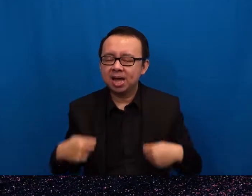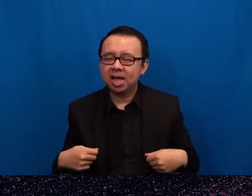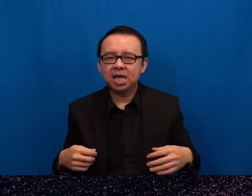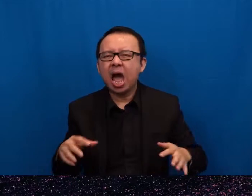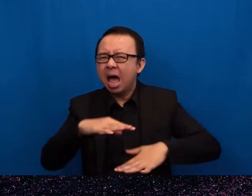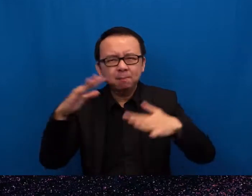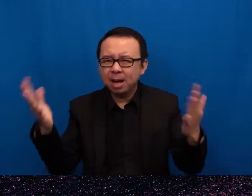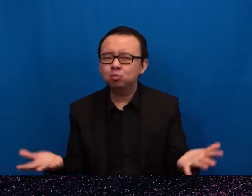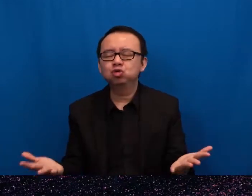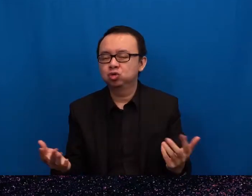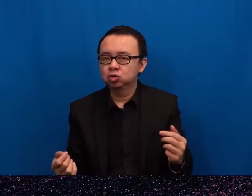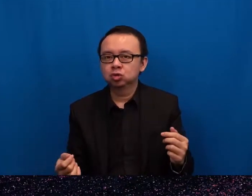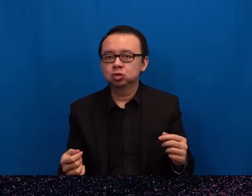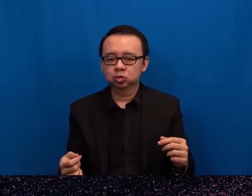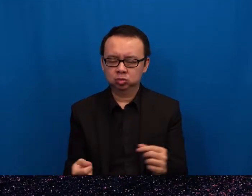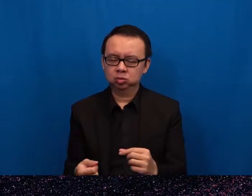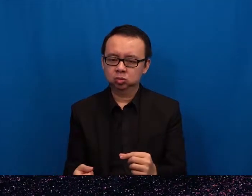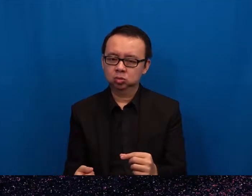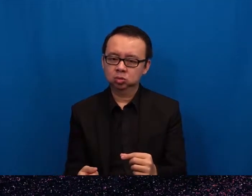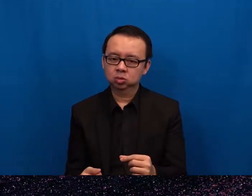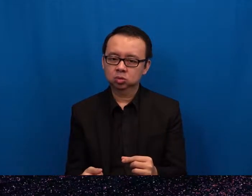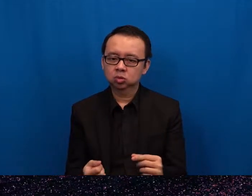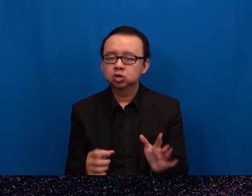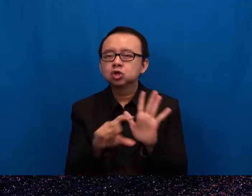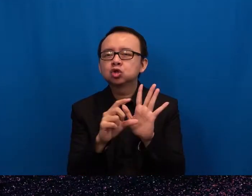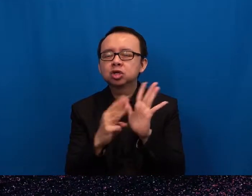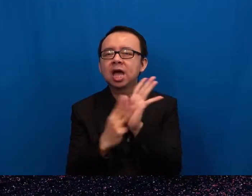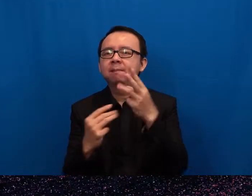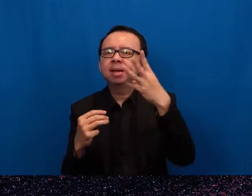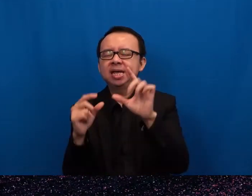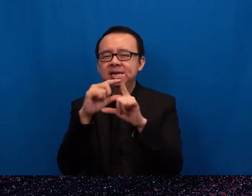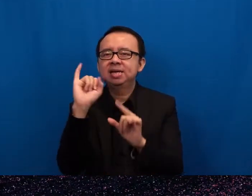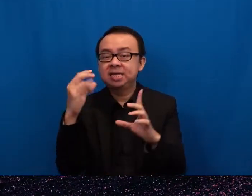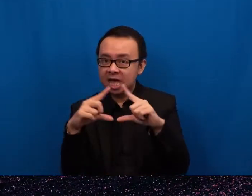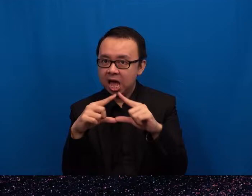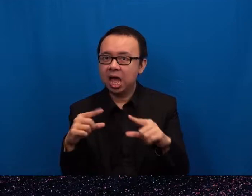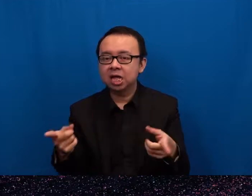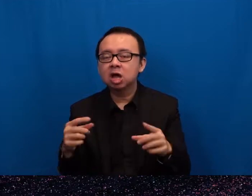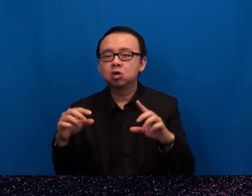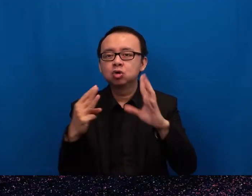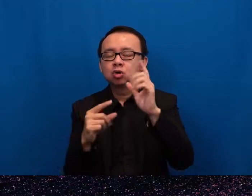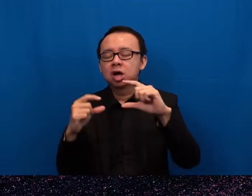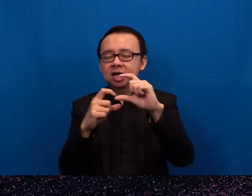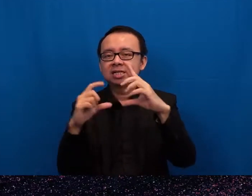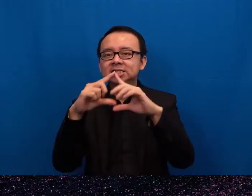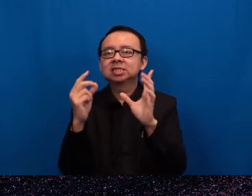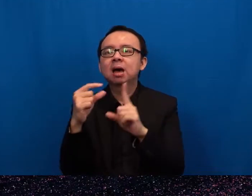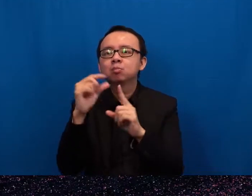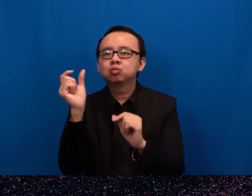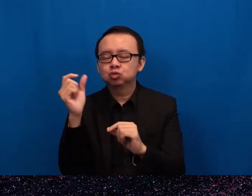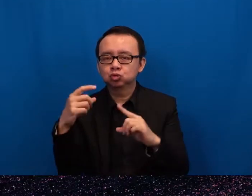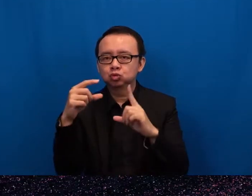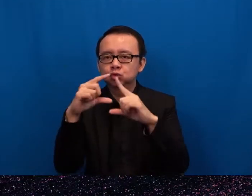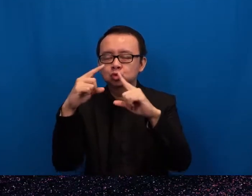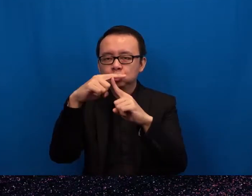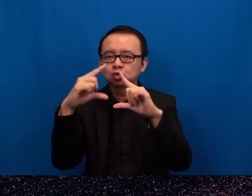media. Sapu tangan Paulus berbicara tentang di mana manusia terbatas. Di situ Tuhan mulai lanjutkan pekerjaan itu secara daulat.